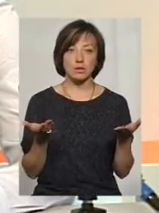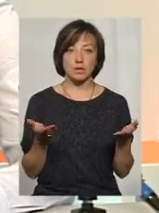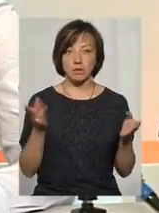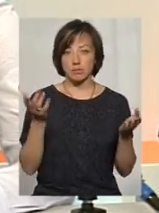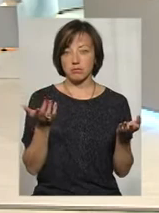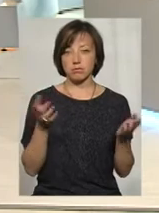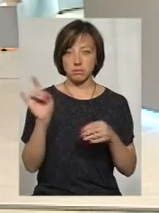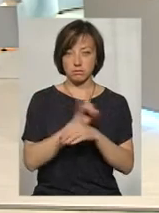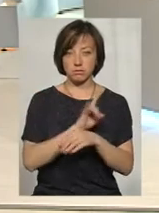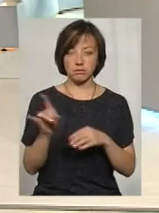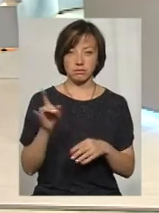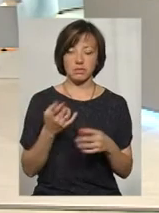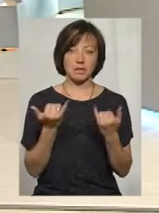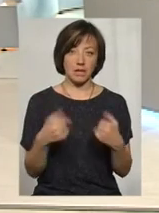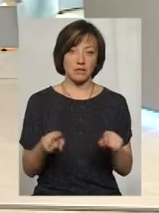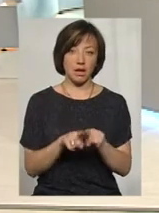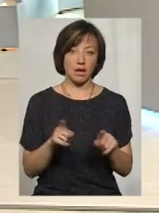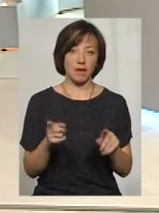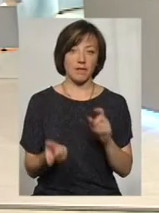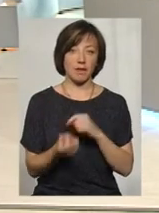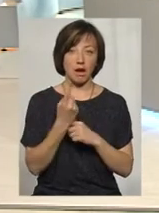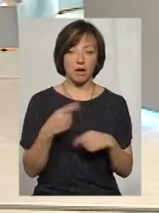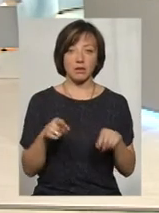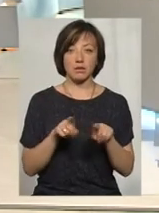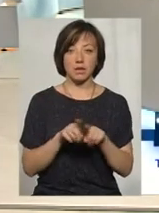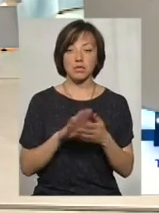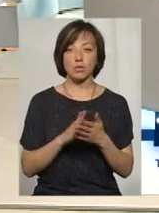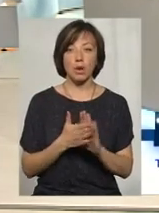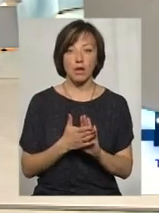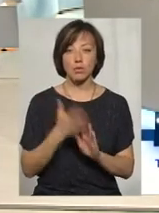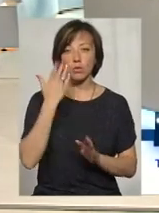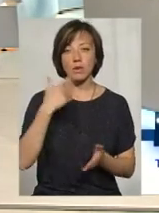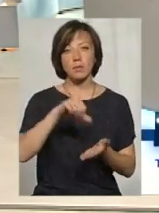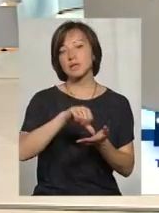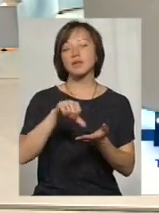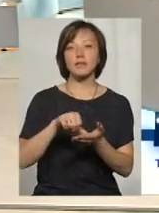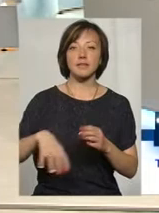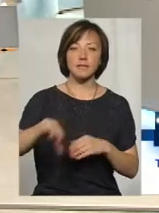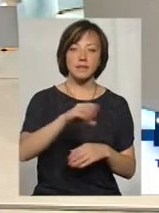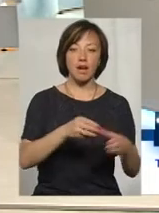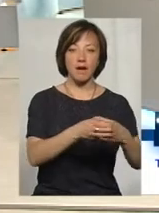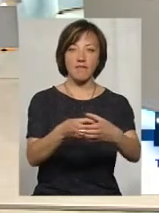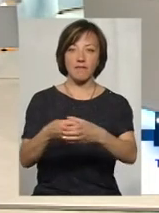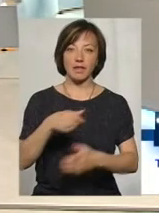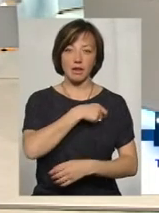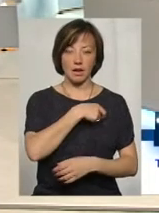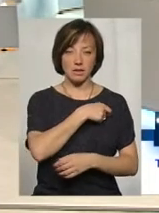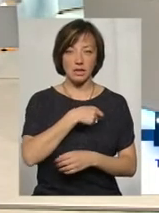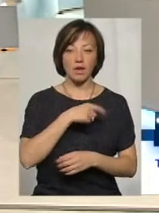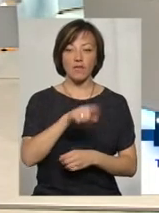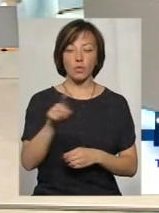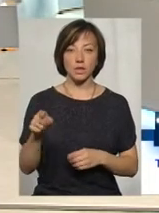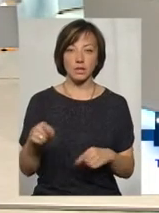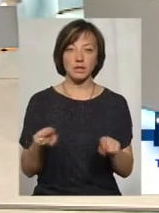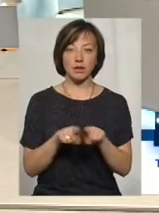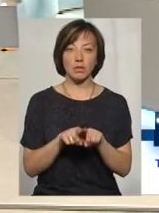профанацію? А зараз складається така ситуація, коли представники майже усіх фракцій, вони взяли